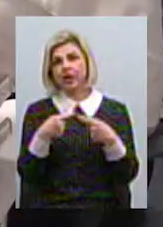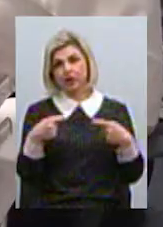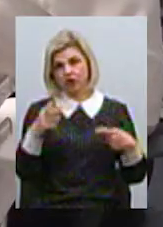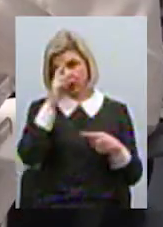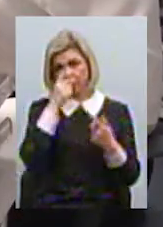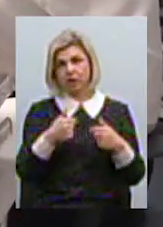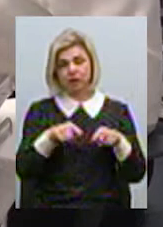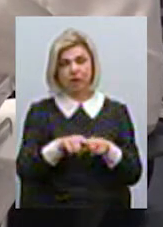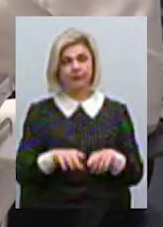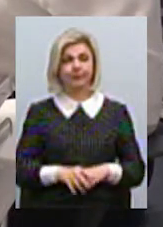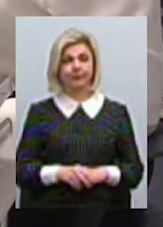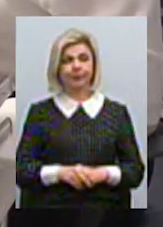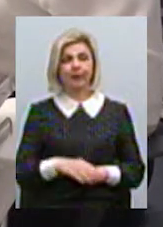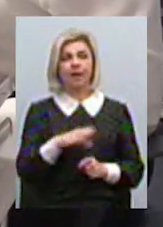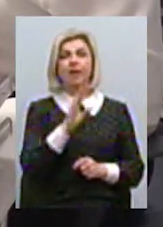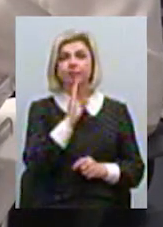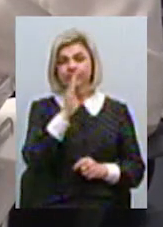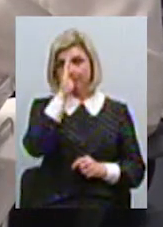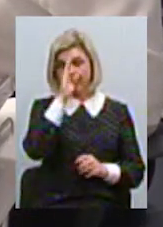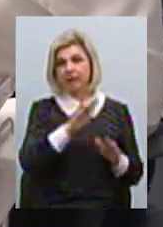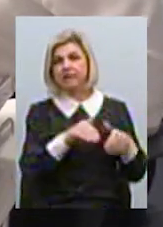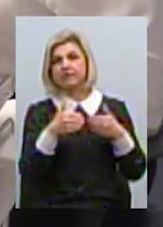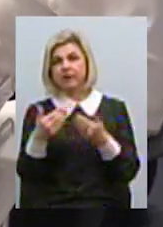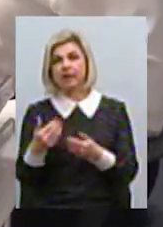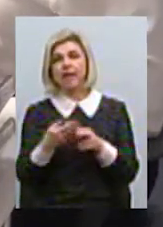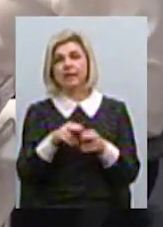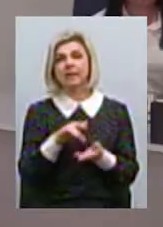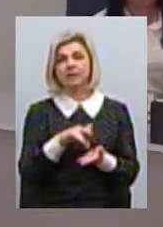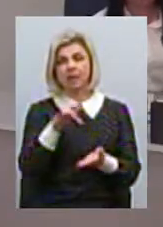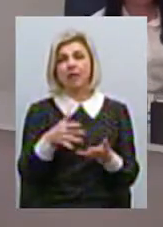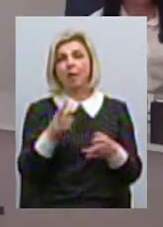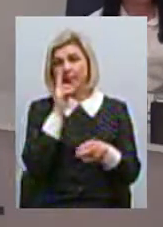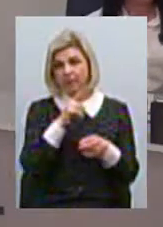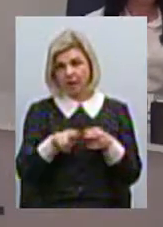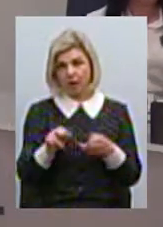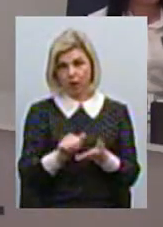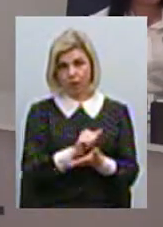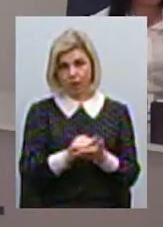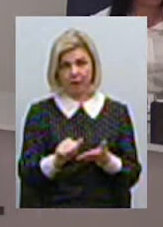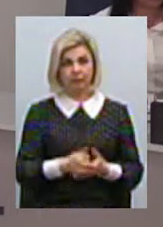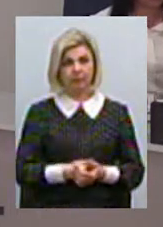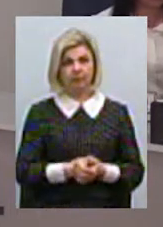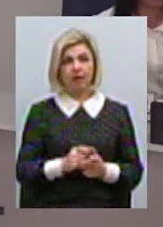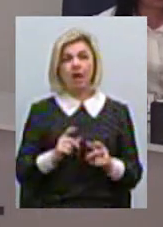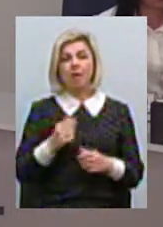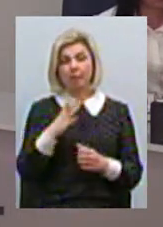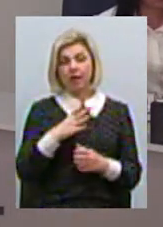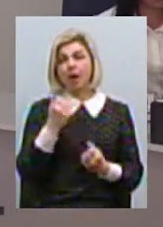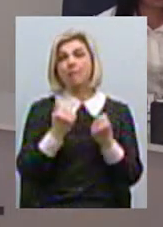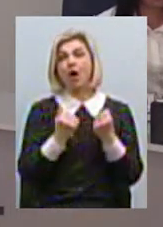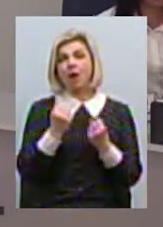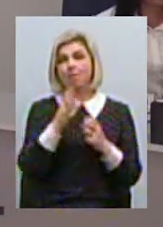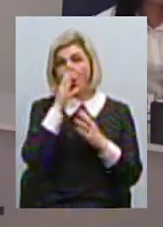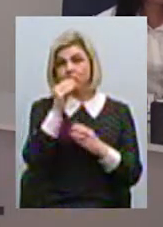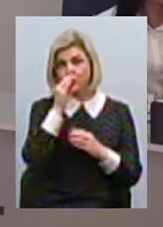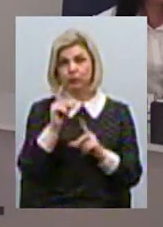Яна Сілецька та Віталій Танасевич звернулися до Open Space через втрату документів. Ми їхали в маршрутці, загубили